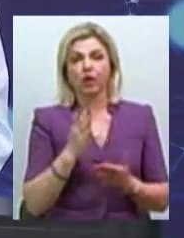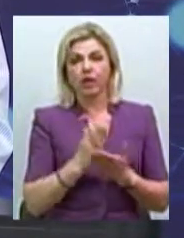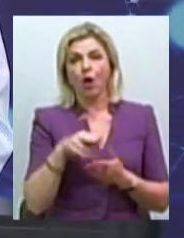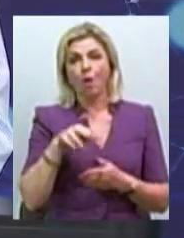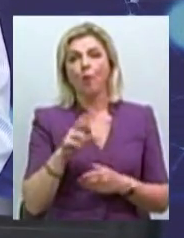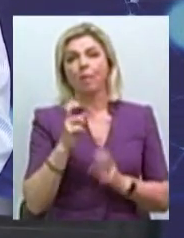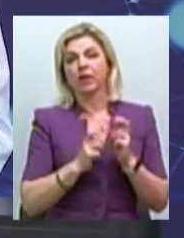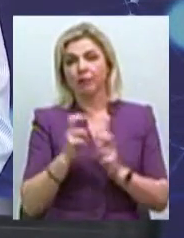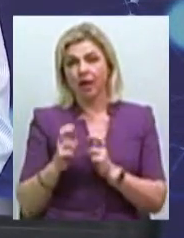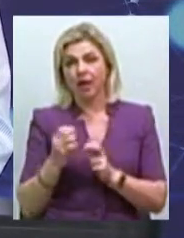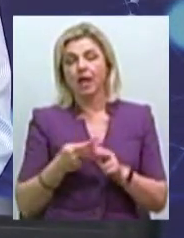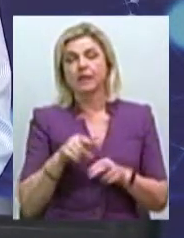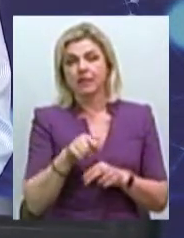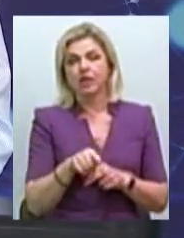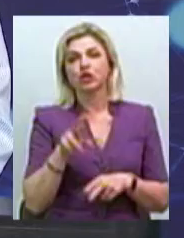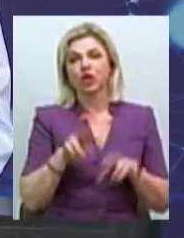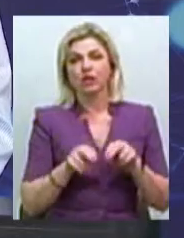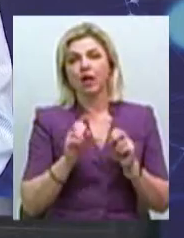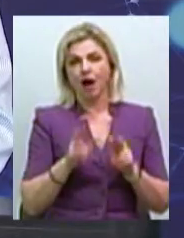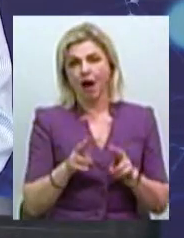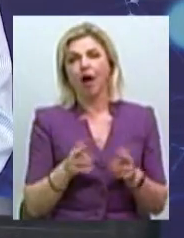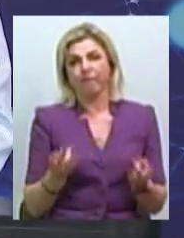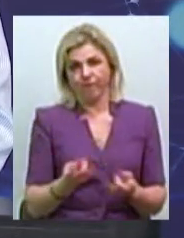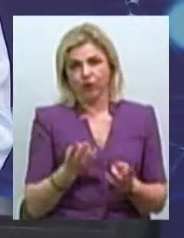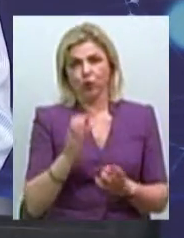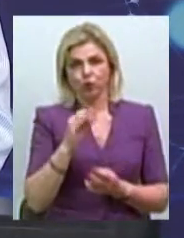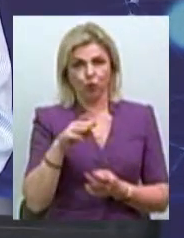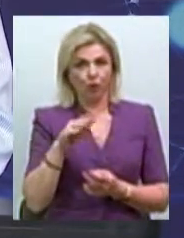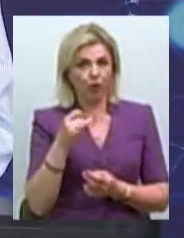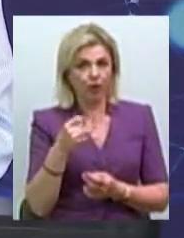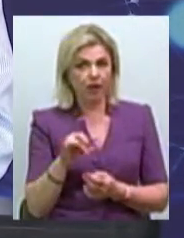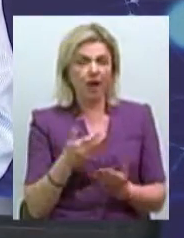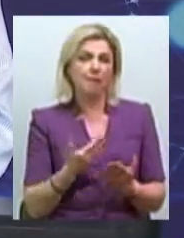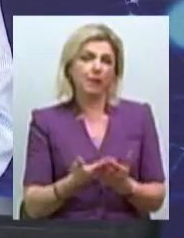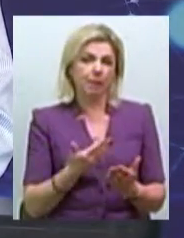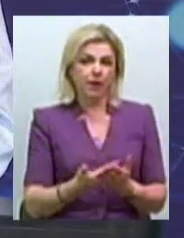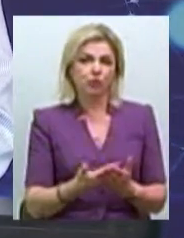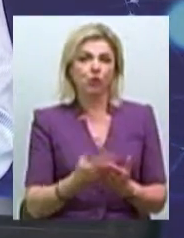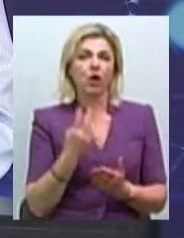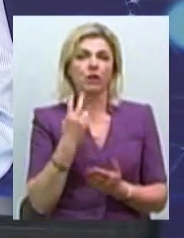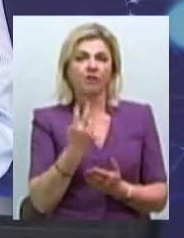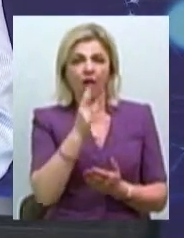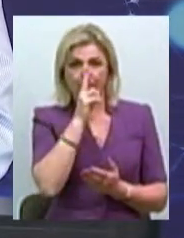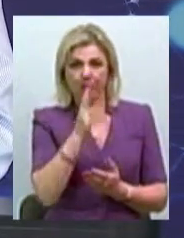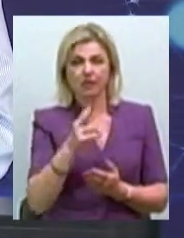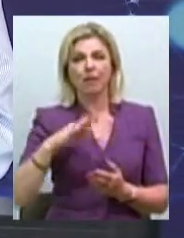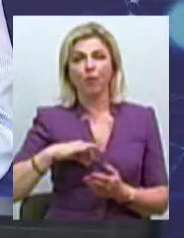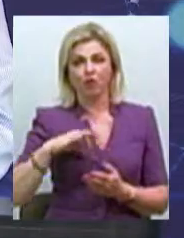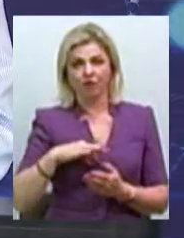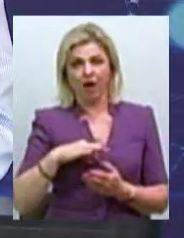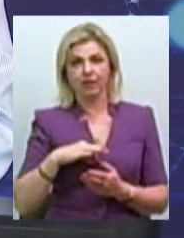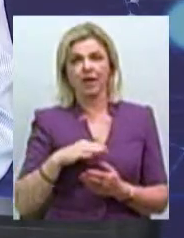і вона вважається як поточною сумою. Це десь приблизно двохмісячне споживання